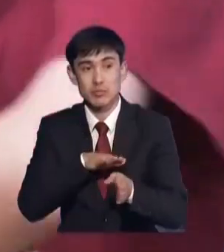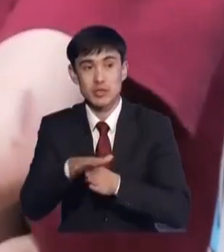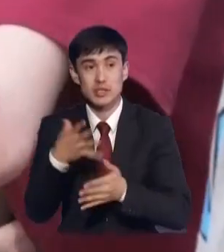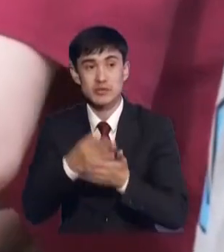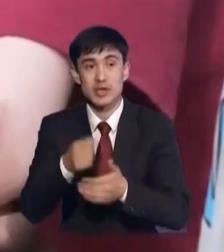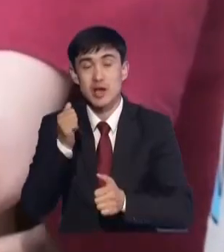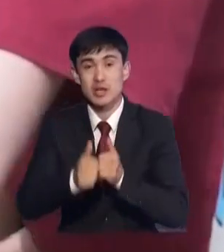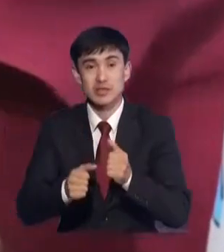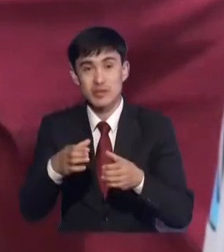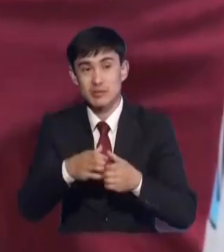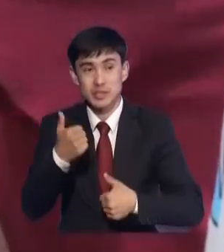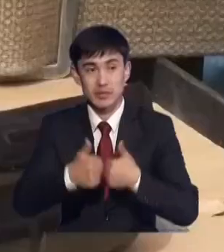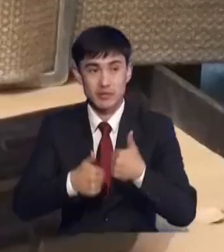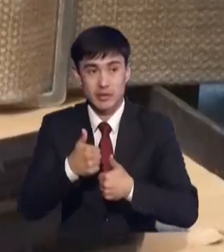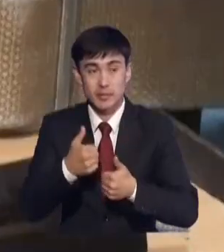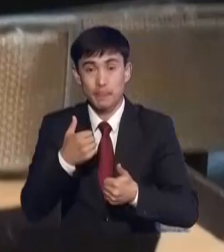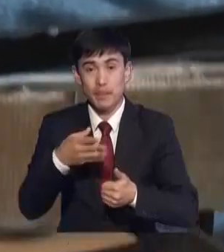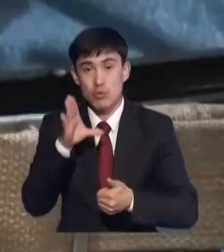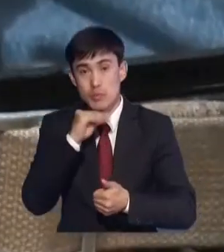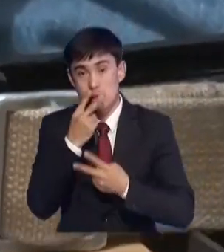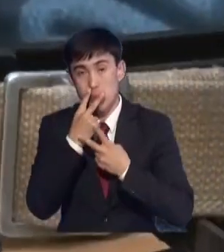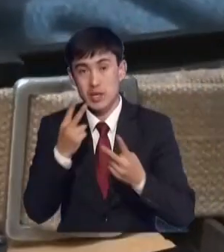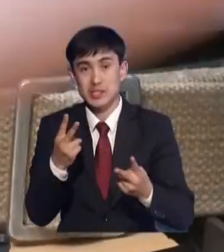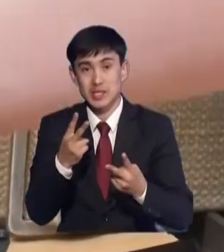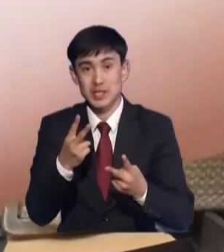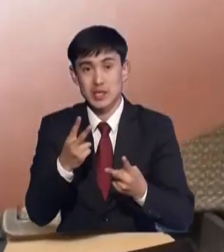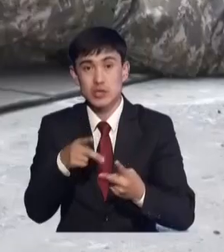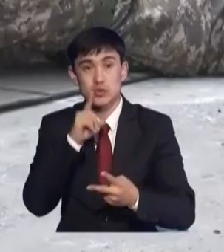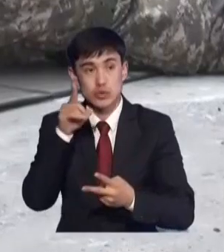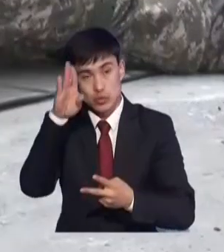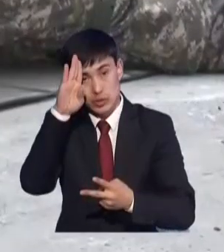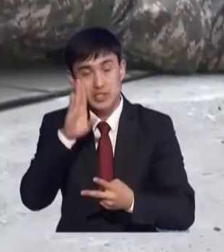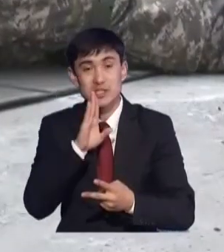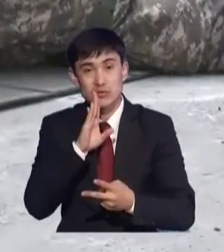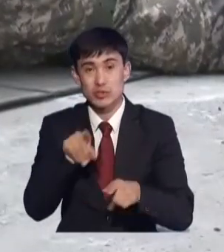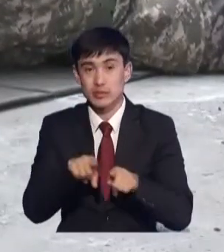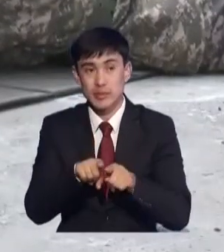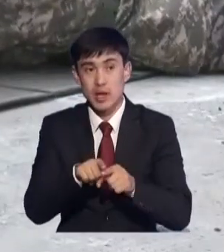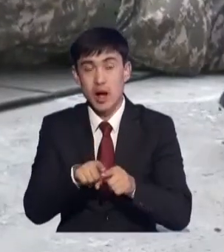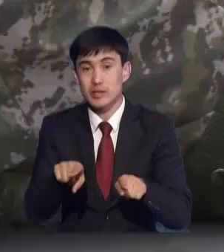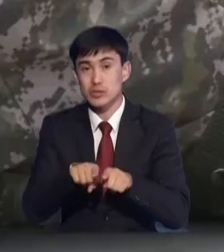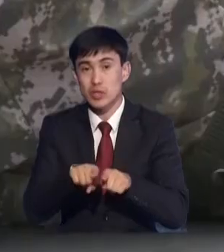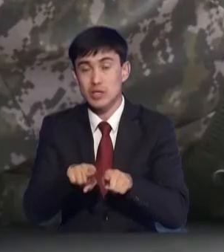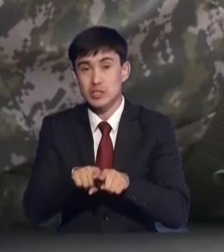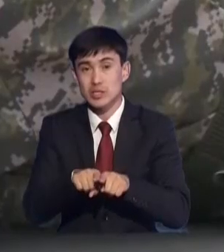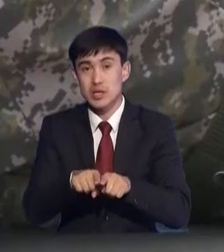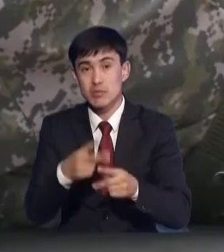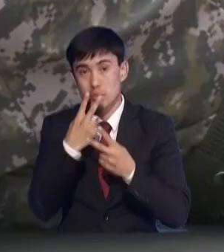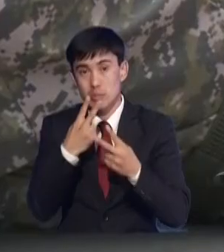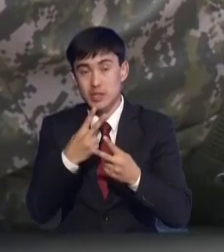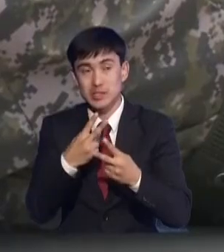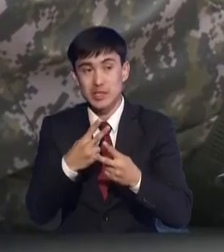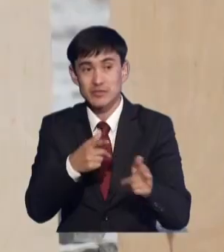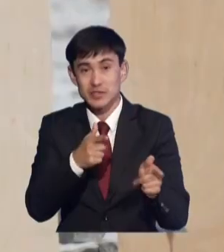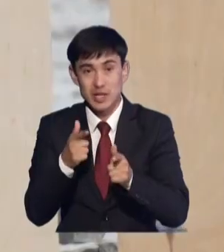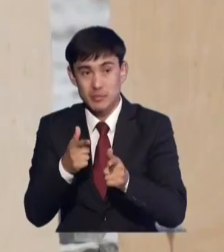выполнению каждого из этапа соревнования. Свои умения продемонстрировали не только юноши, но и девушки. Они ничем не уступали своим товарищам ни в